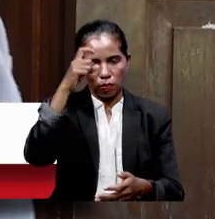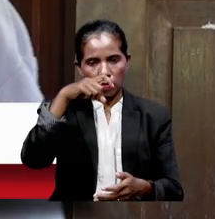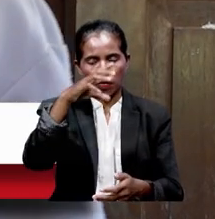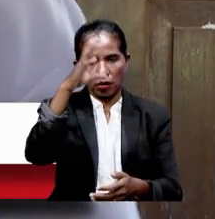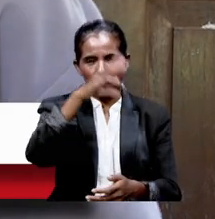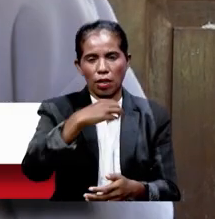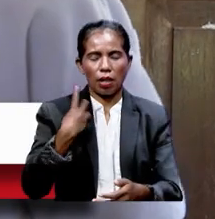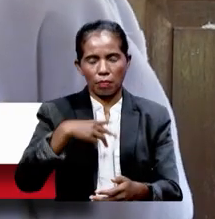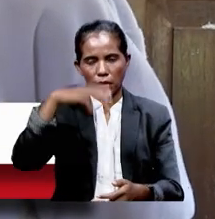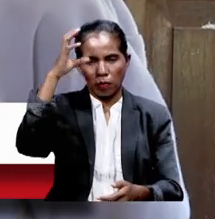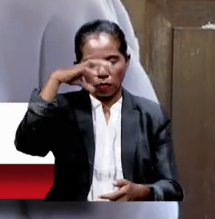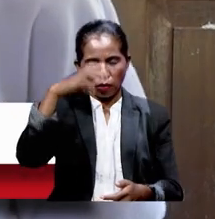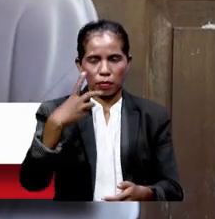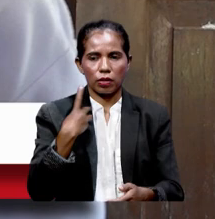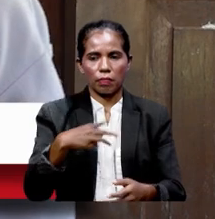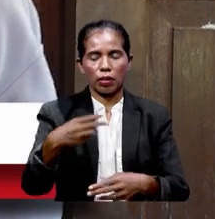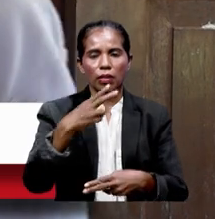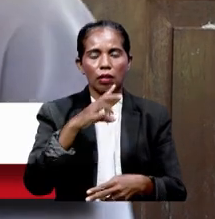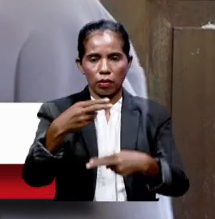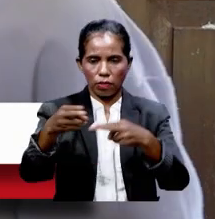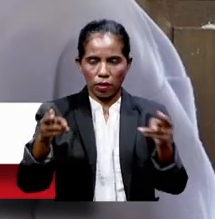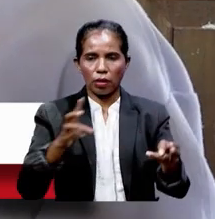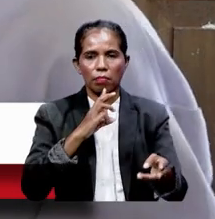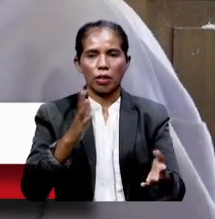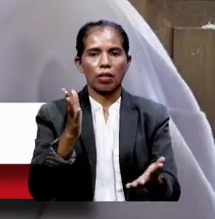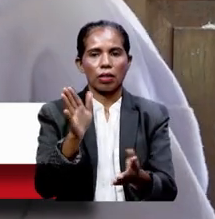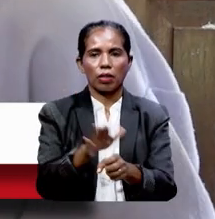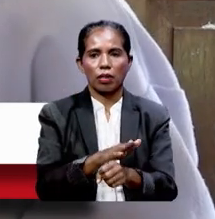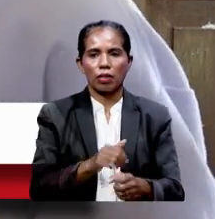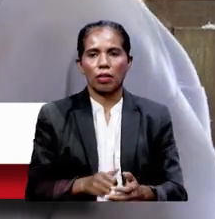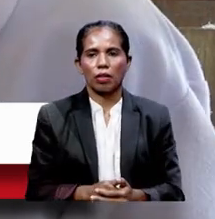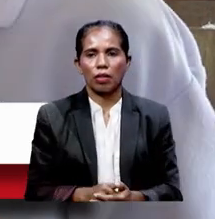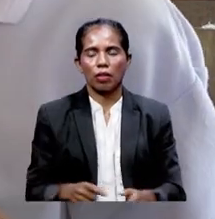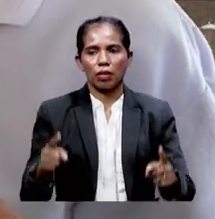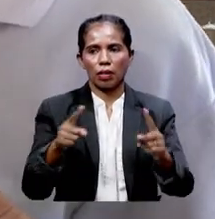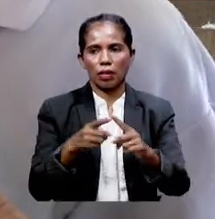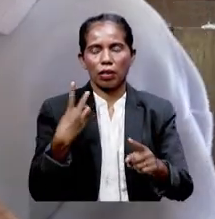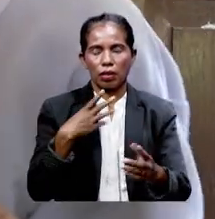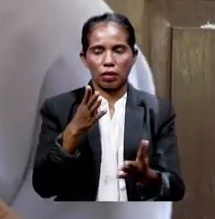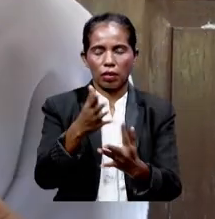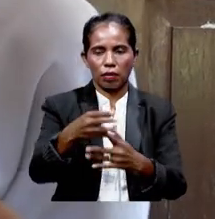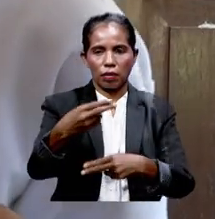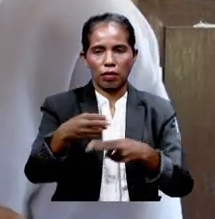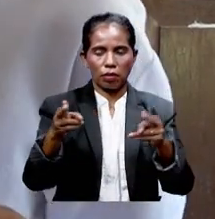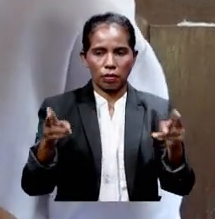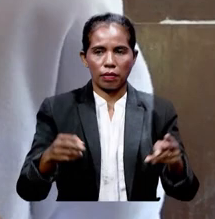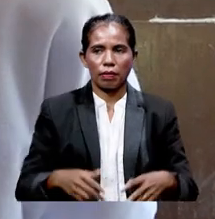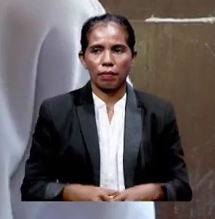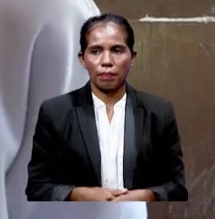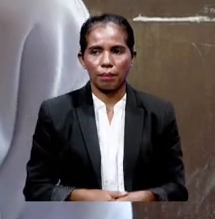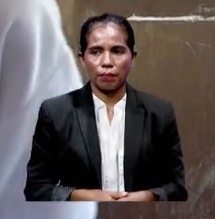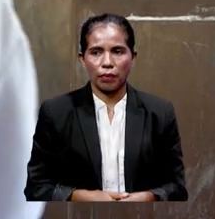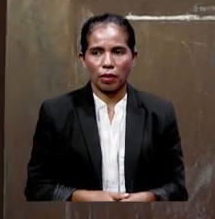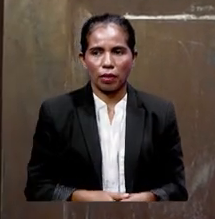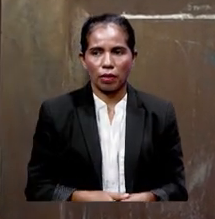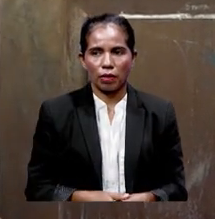ba ora am ne sala be na konu la ora ne ne ate ke to ba am ne sala tam am ne sala be na konu yela bele